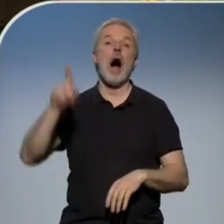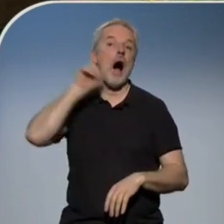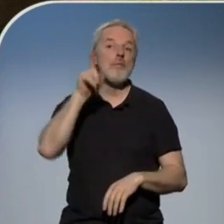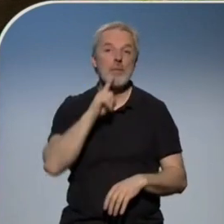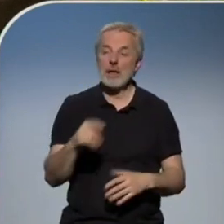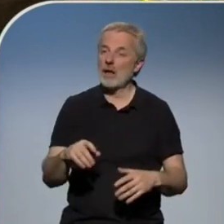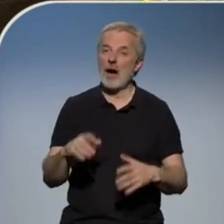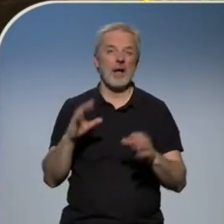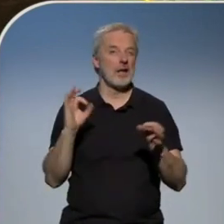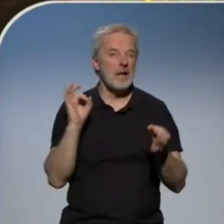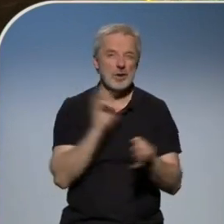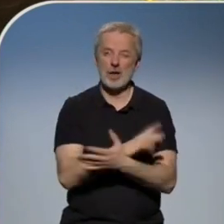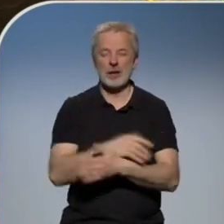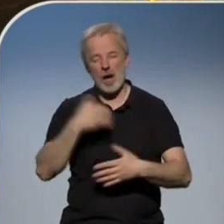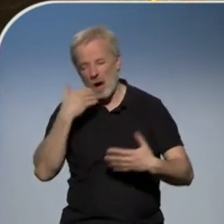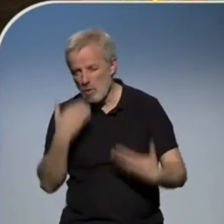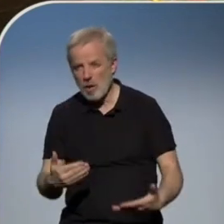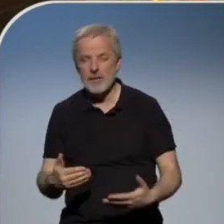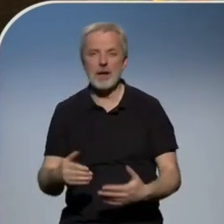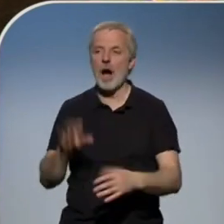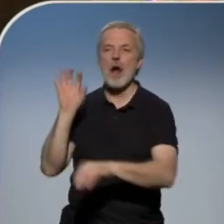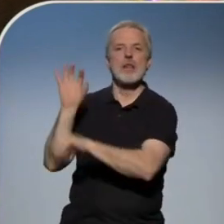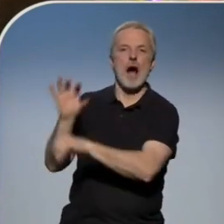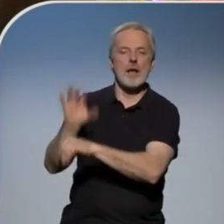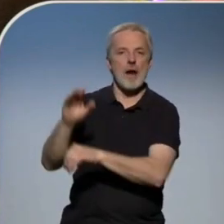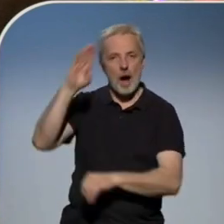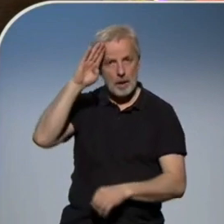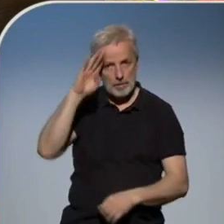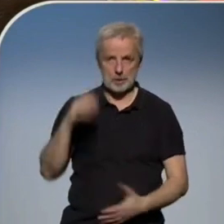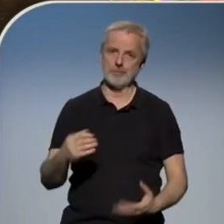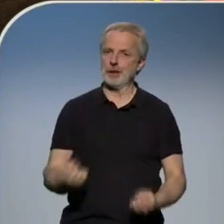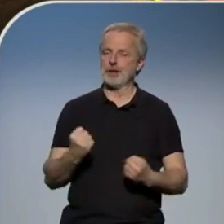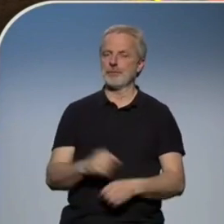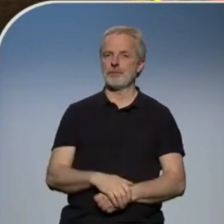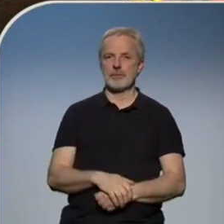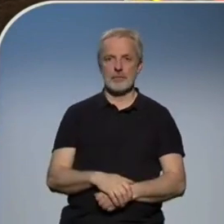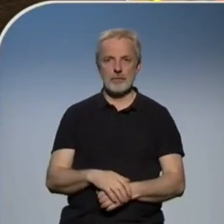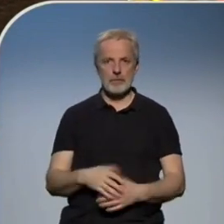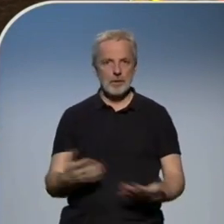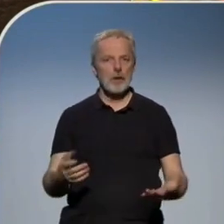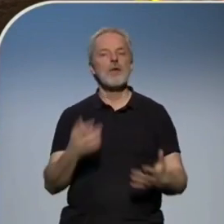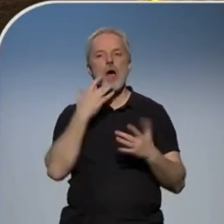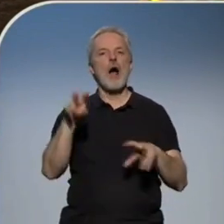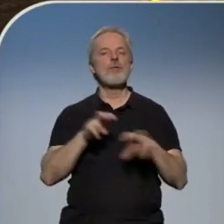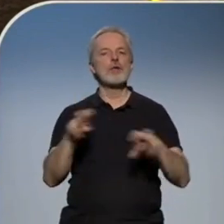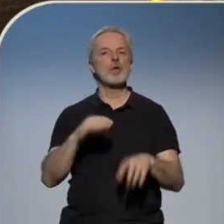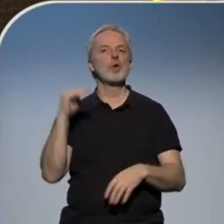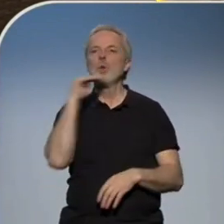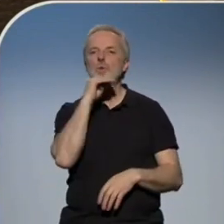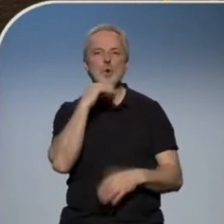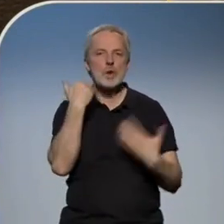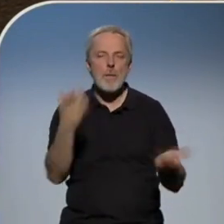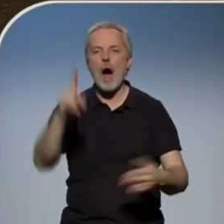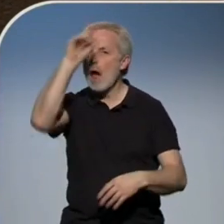unavené, mnohdy agresivní na ty chlapečky a oni to mnohem hůř snáší než holčičky. Takže. A jak se to dá vyřešit, když tam prostě ten mužský element opravdu